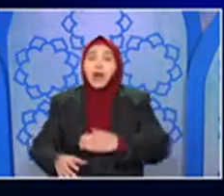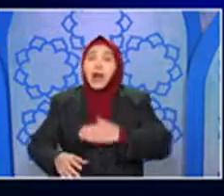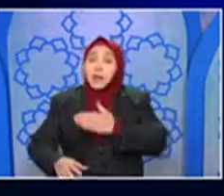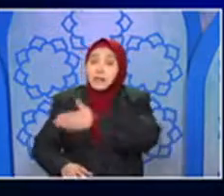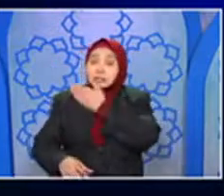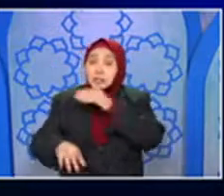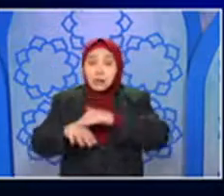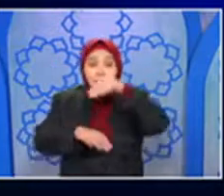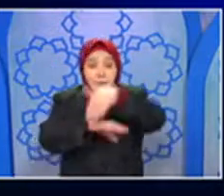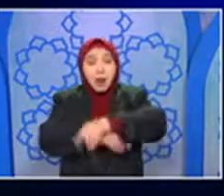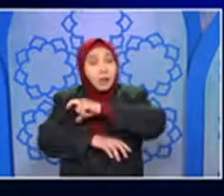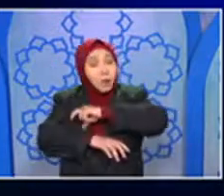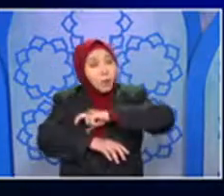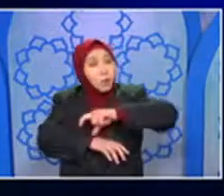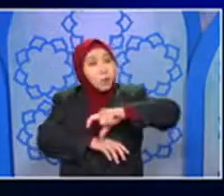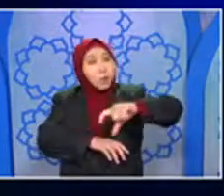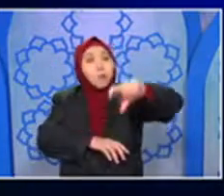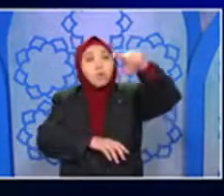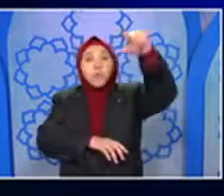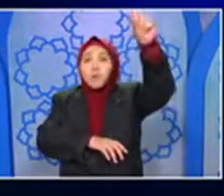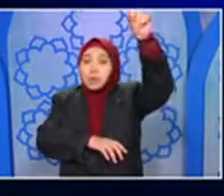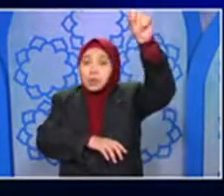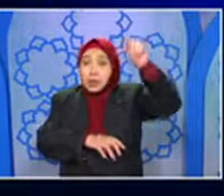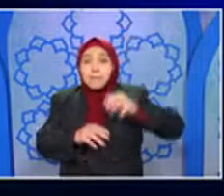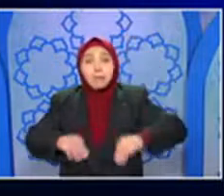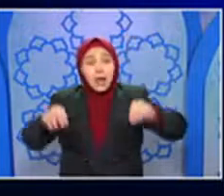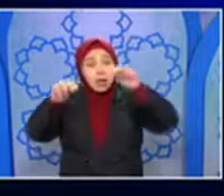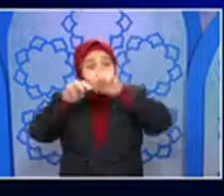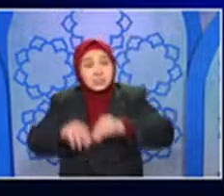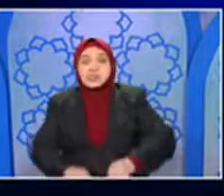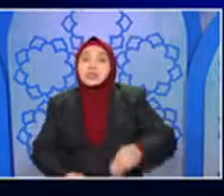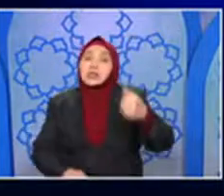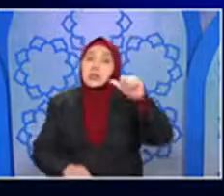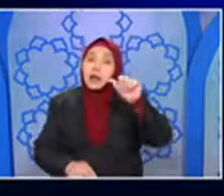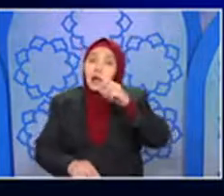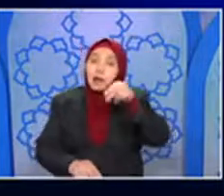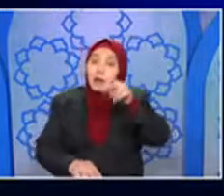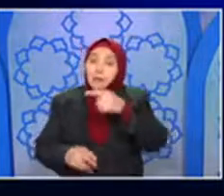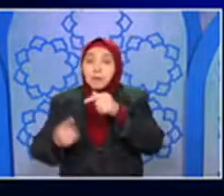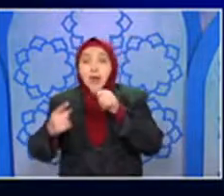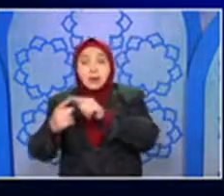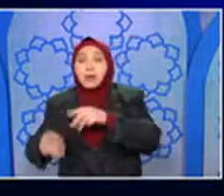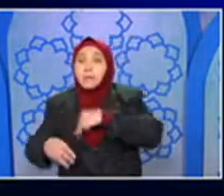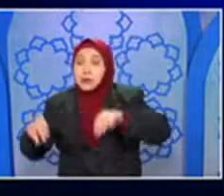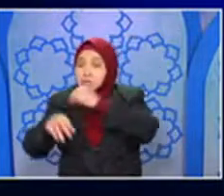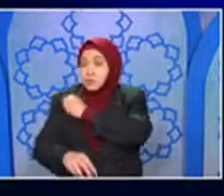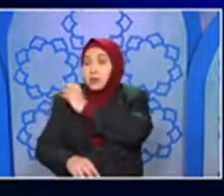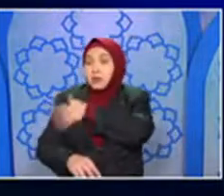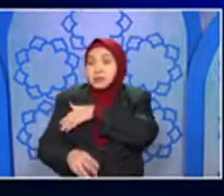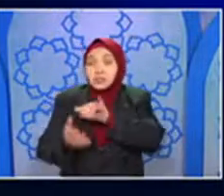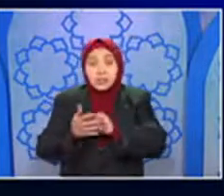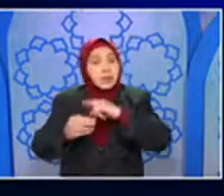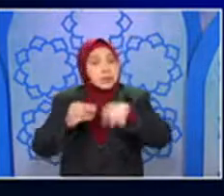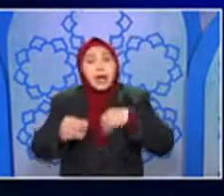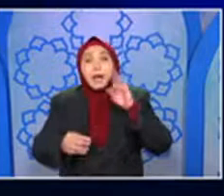Isra' daripada Masjidil Haram ke Masjidil Aqsa. Mengingatkan kepada kita dalam surah ini tentang Bani